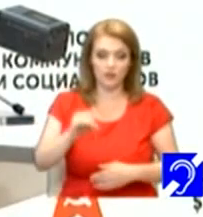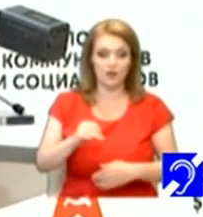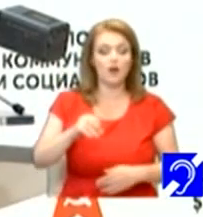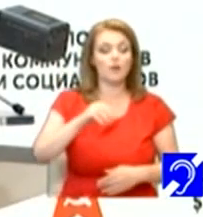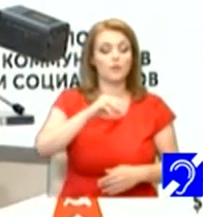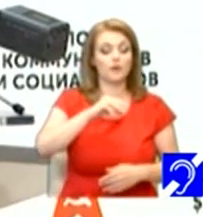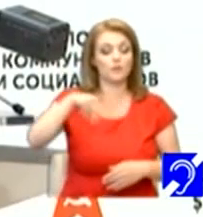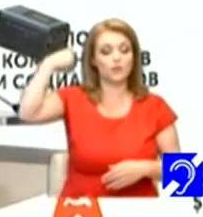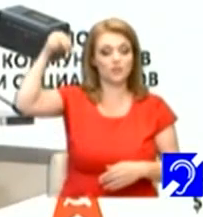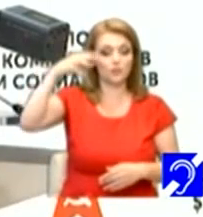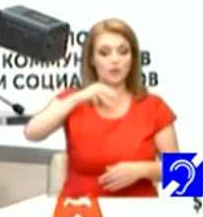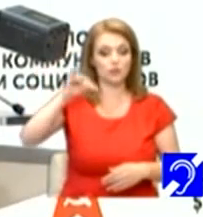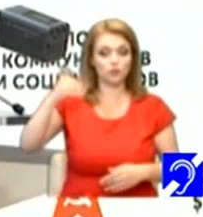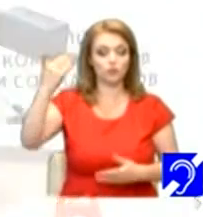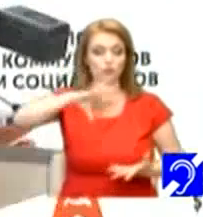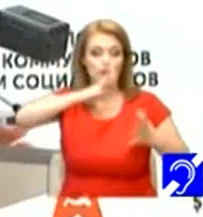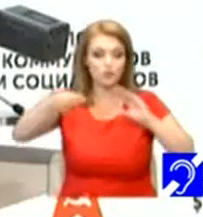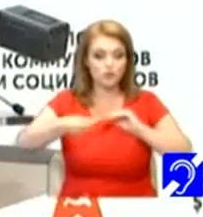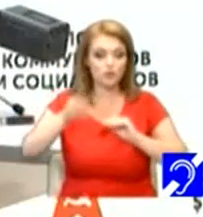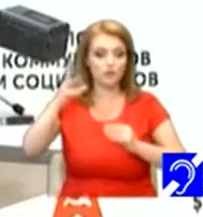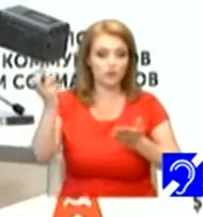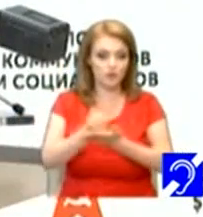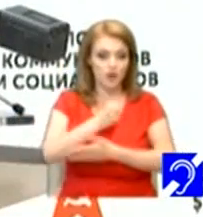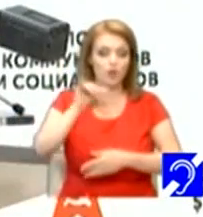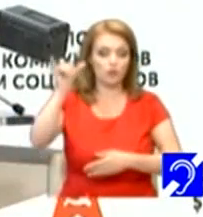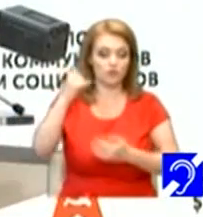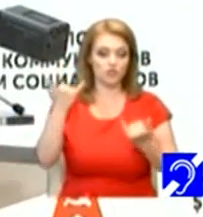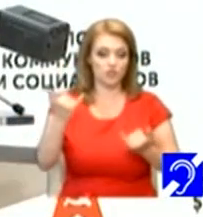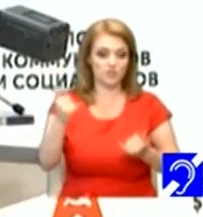doamna președinte Maia Sandu cu rezultatul care l-a obținut. Au toată puterea